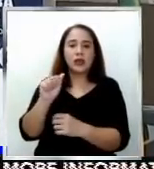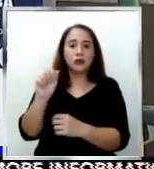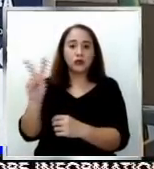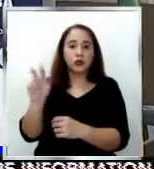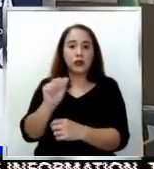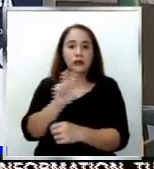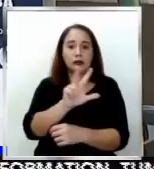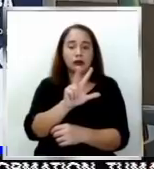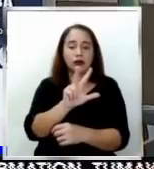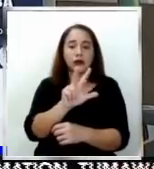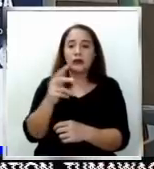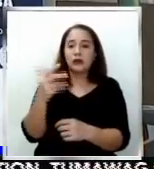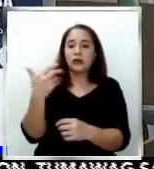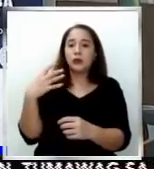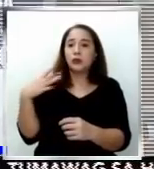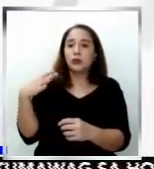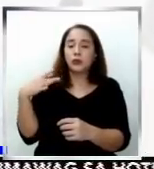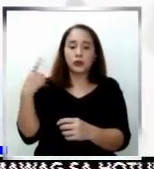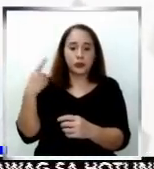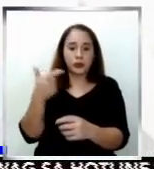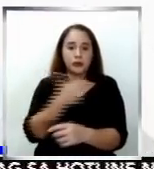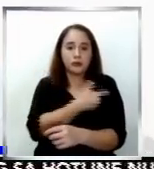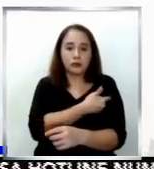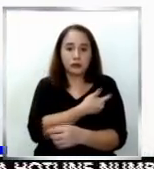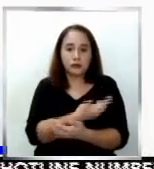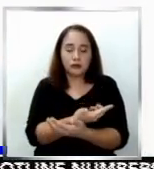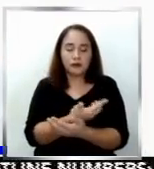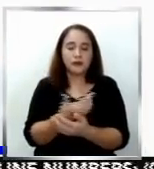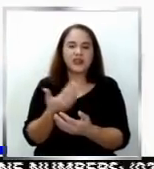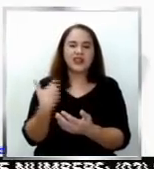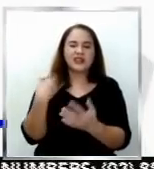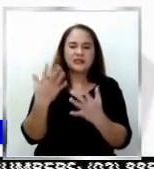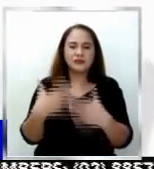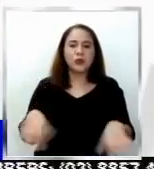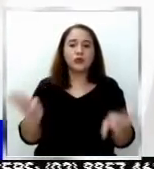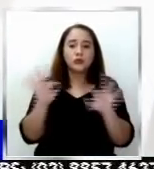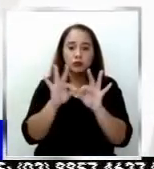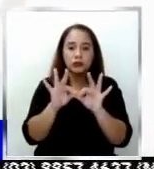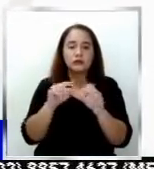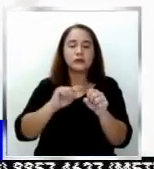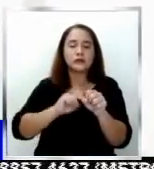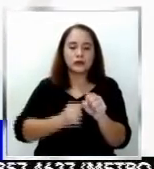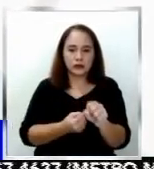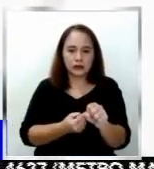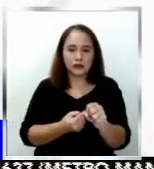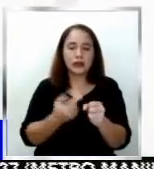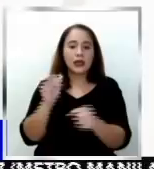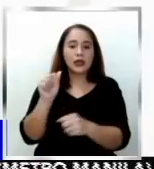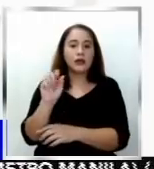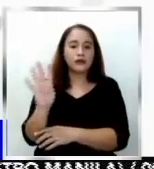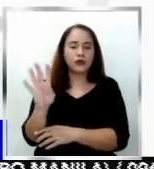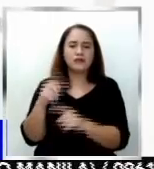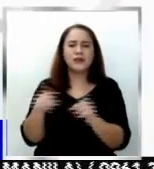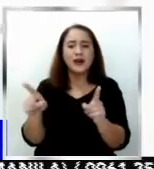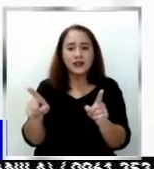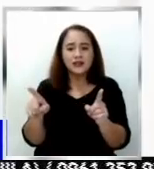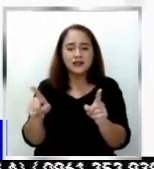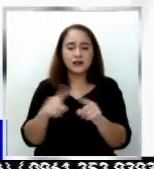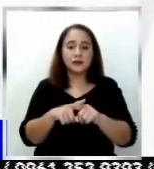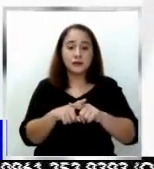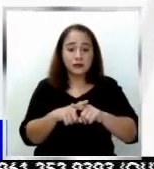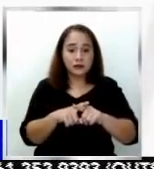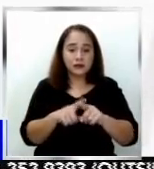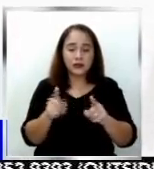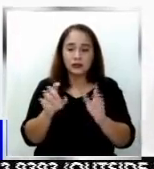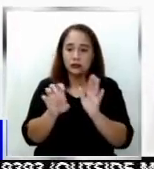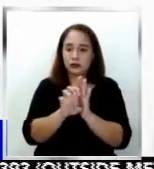na naghihintay na mabakunahan. Napakahalaga na masimulan yung A4, kaya lang for example